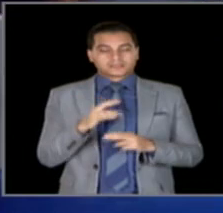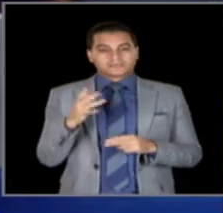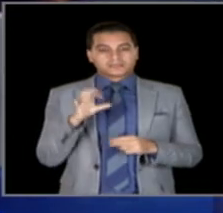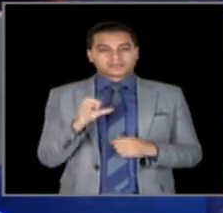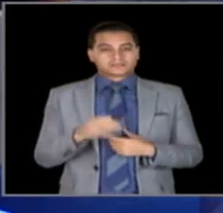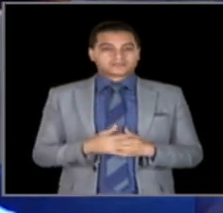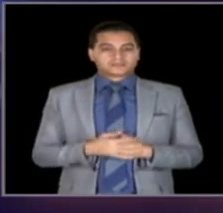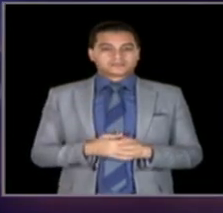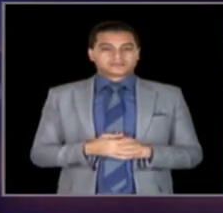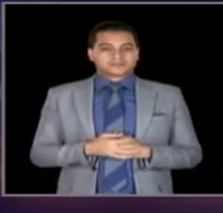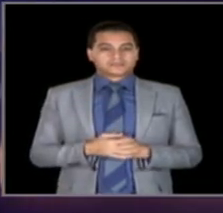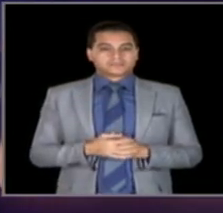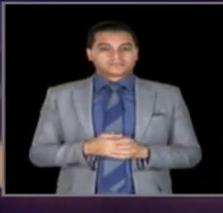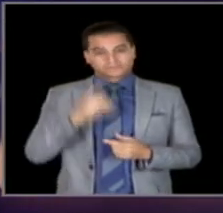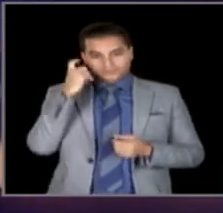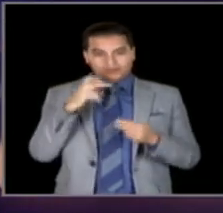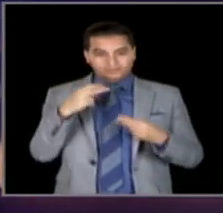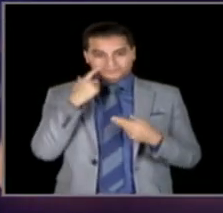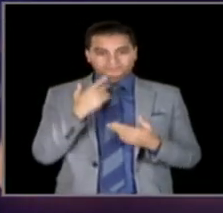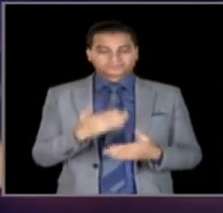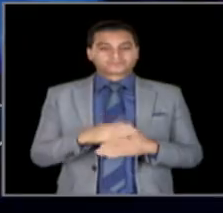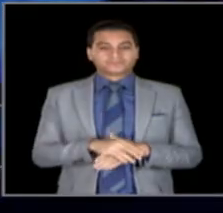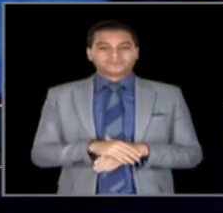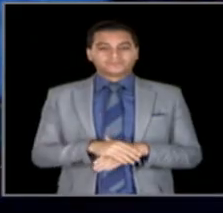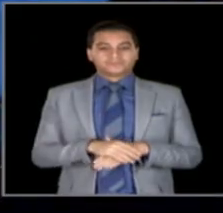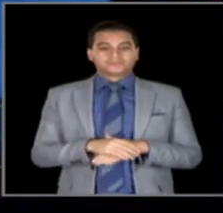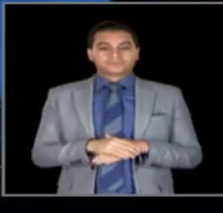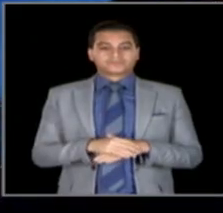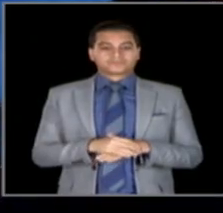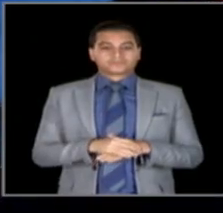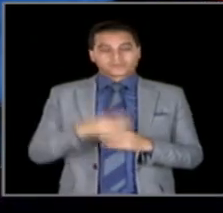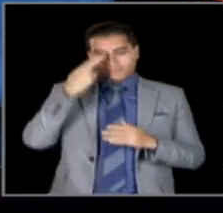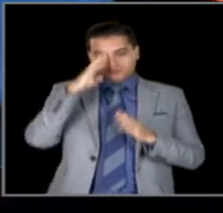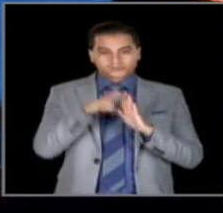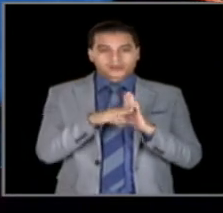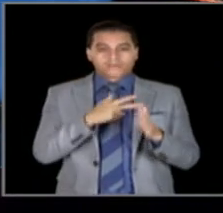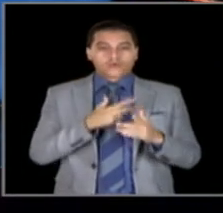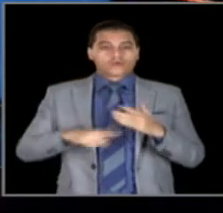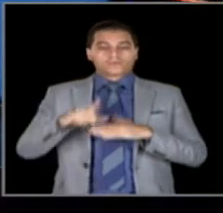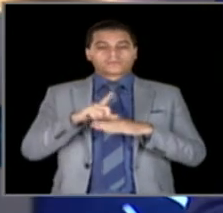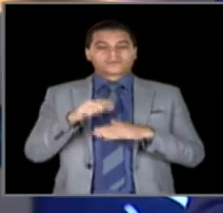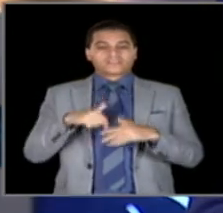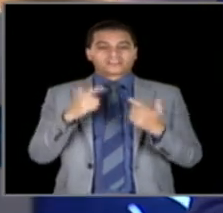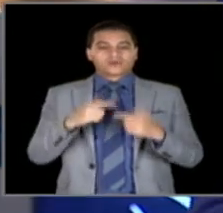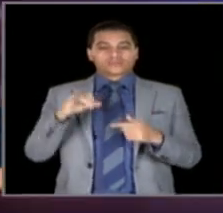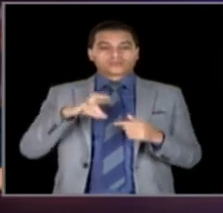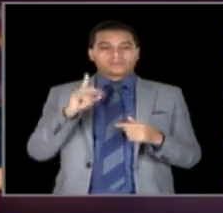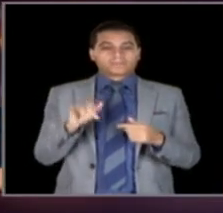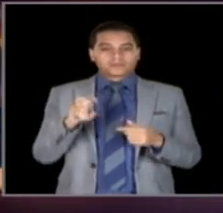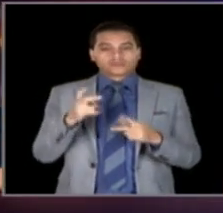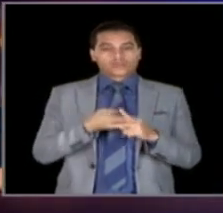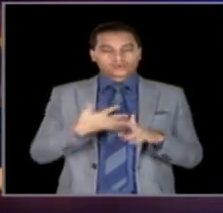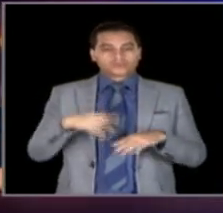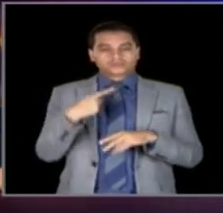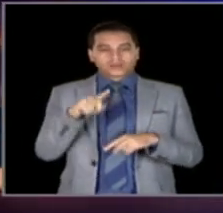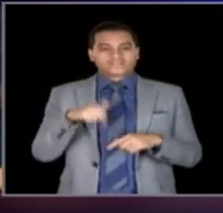5 من 9. تحت الضغط كاونتر. ما هو نظام الحكم في دولة موزمبيق؟ جمهوري. صح. في